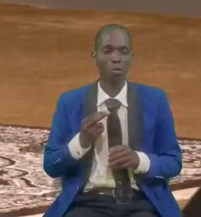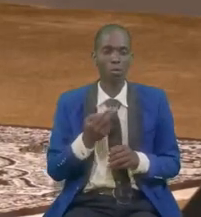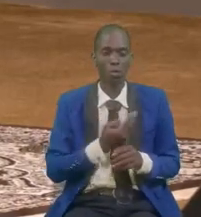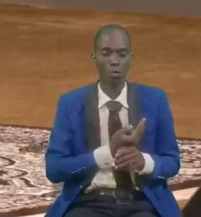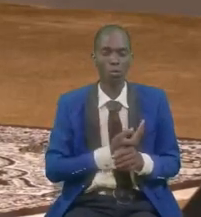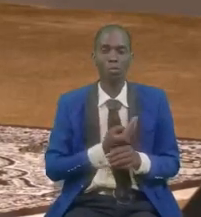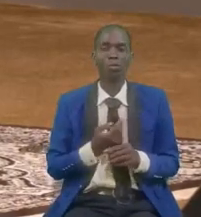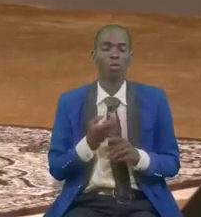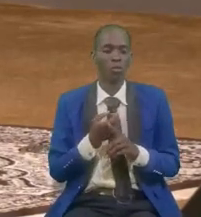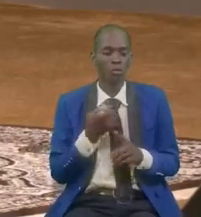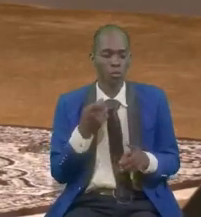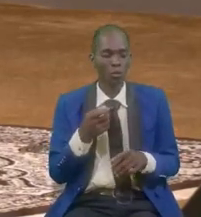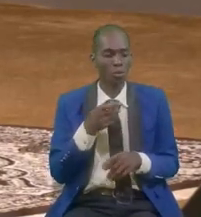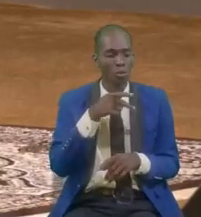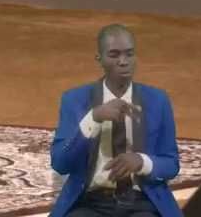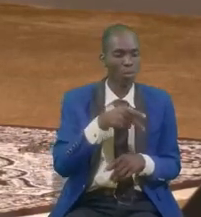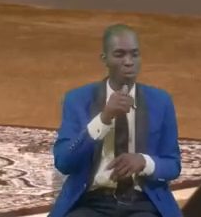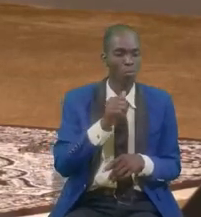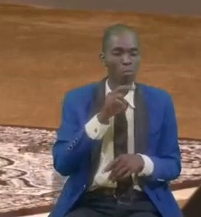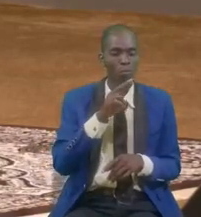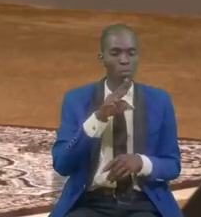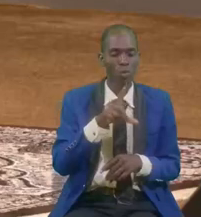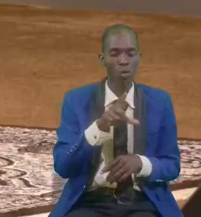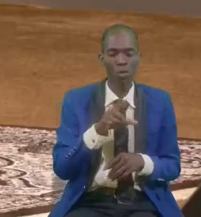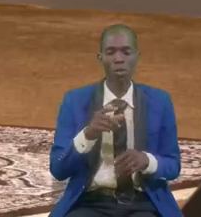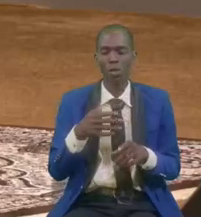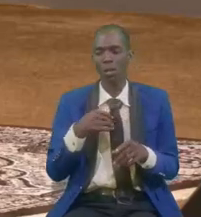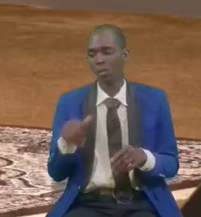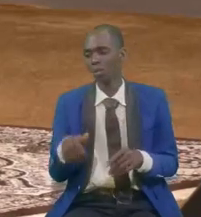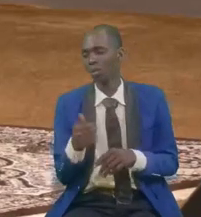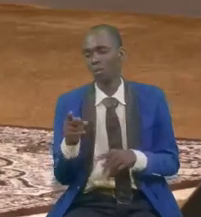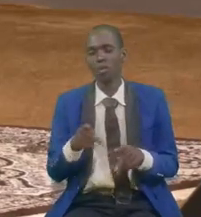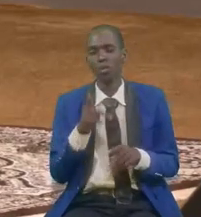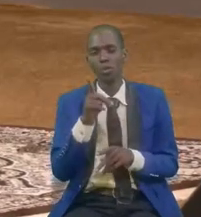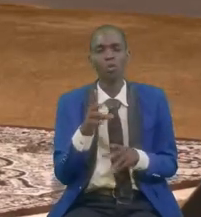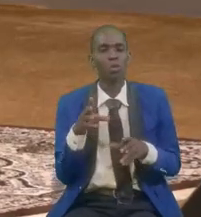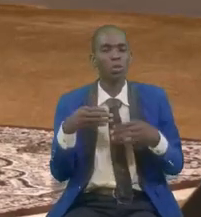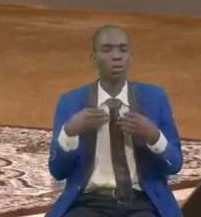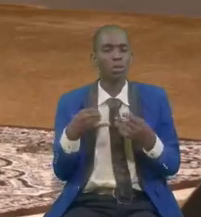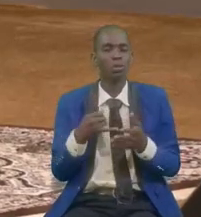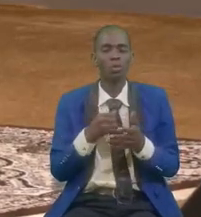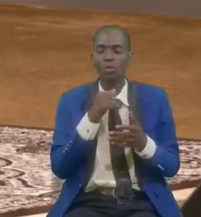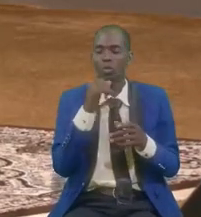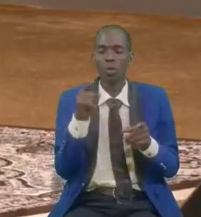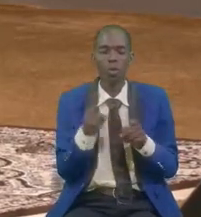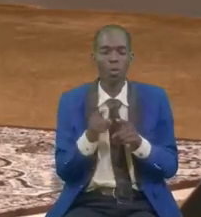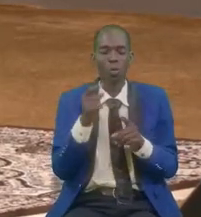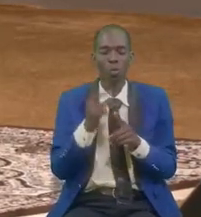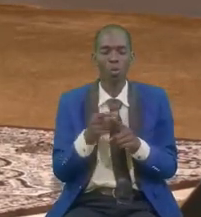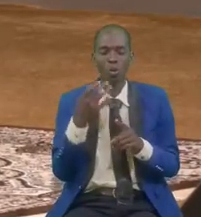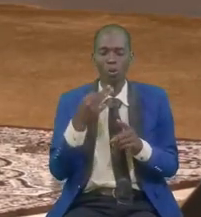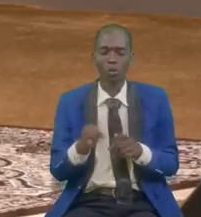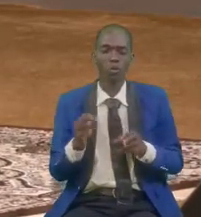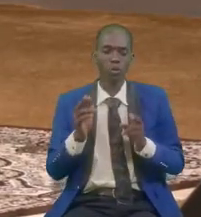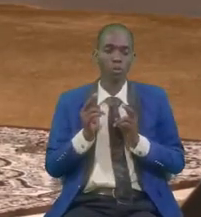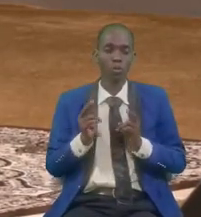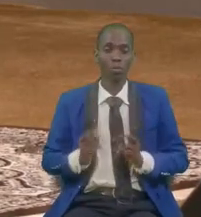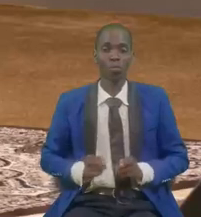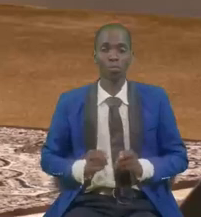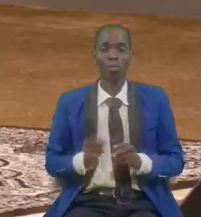et que nous vous avons fait entendre, vous l'avez reçu, non comme la parole des hommes, mais